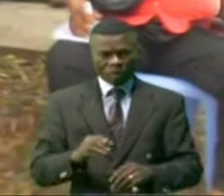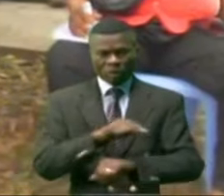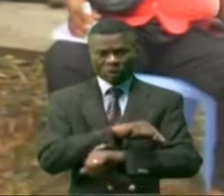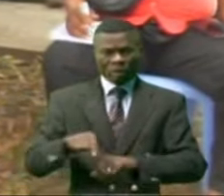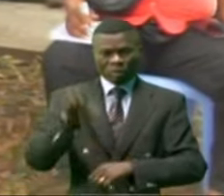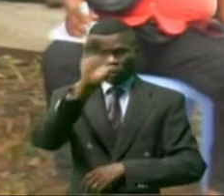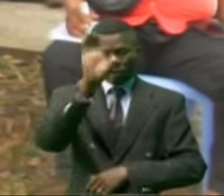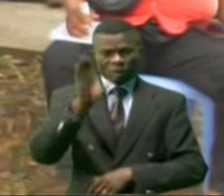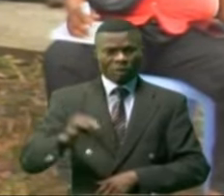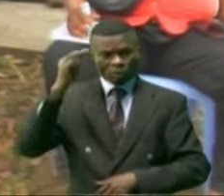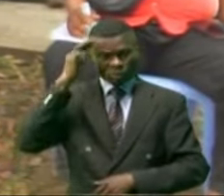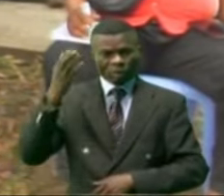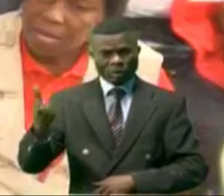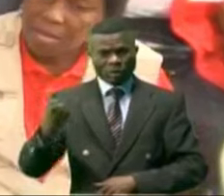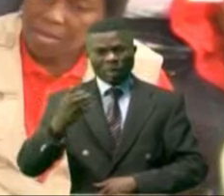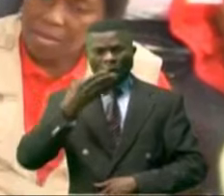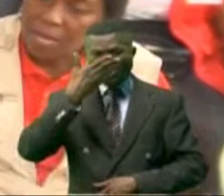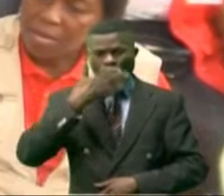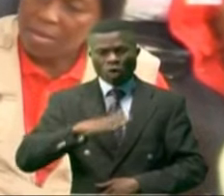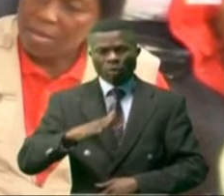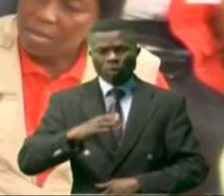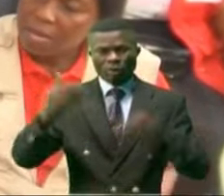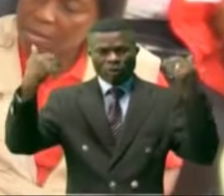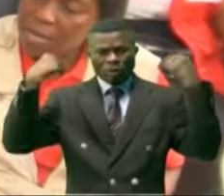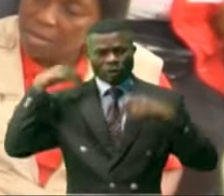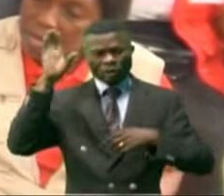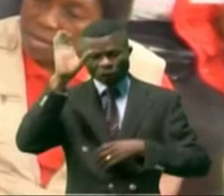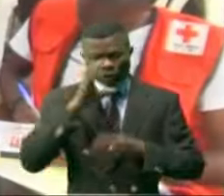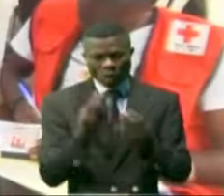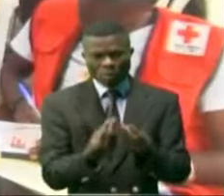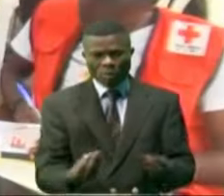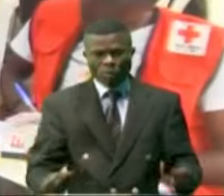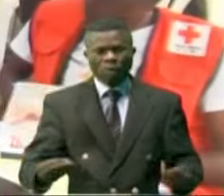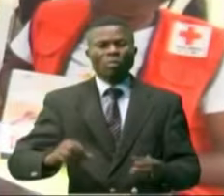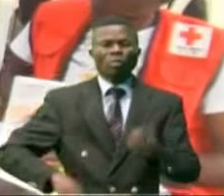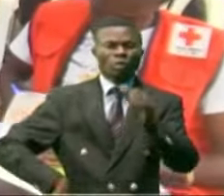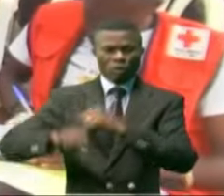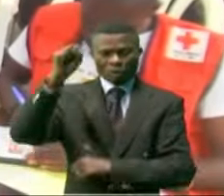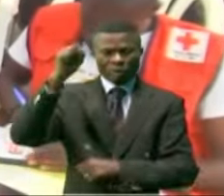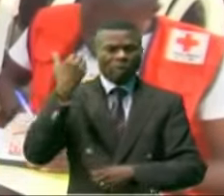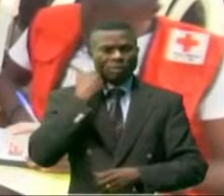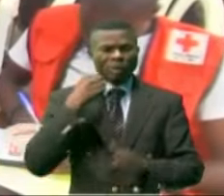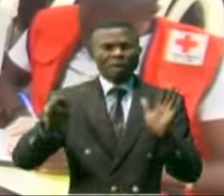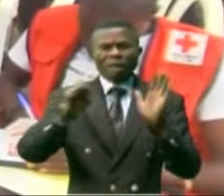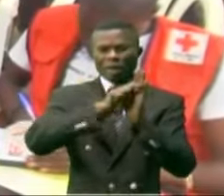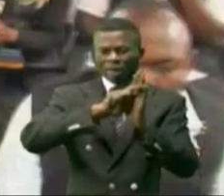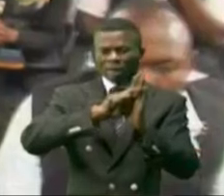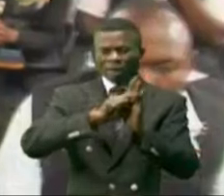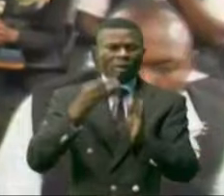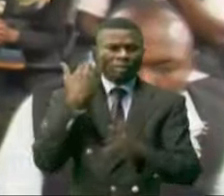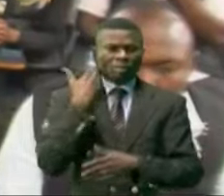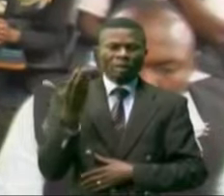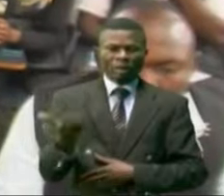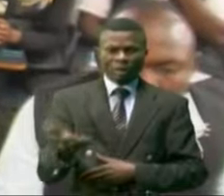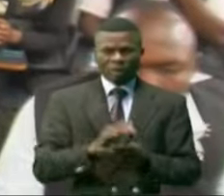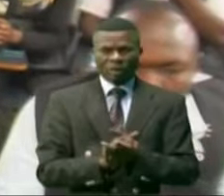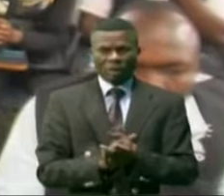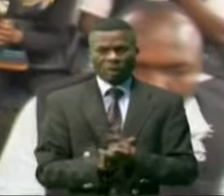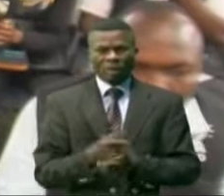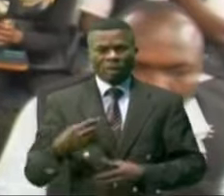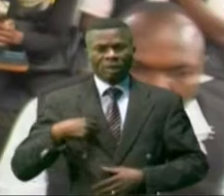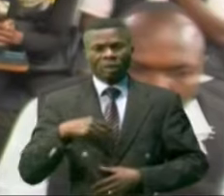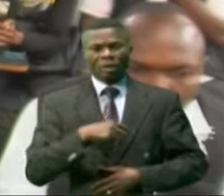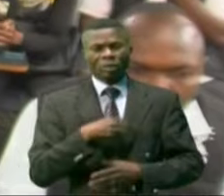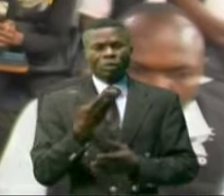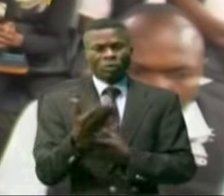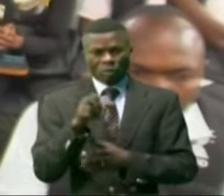et de santé. Question de peaufiner des stratégies pour la riposte. Bien suivre les conseils prodigués par les